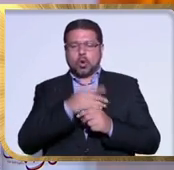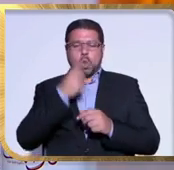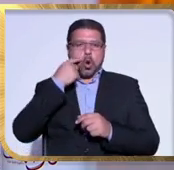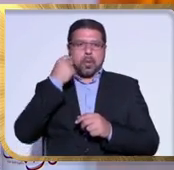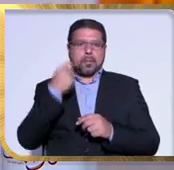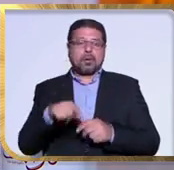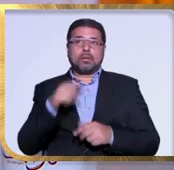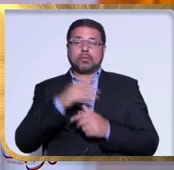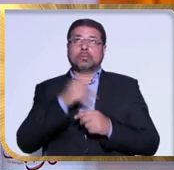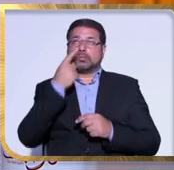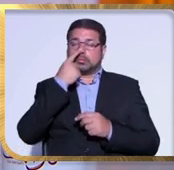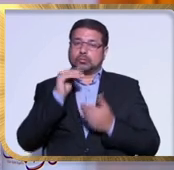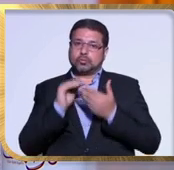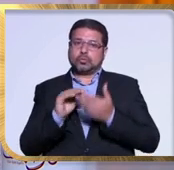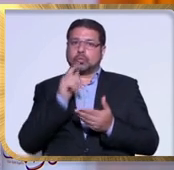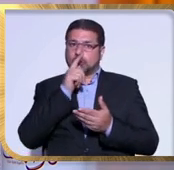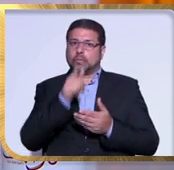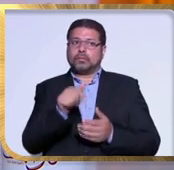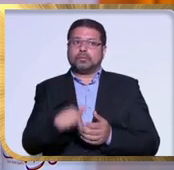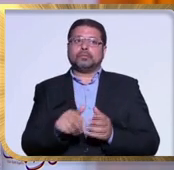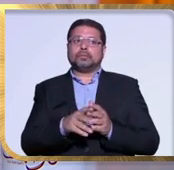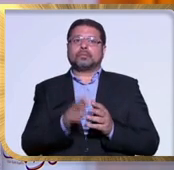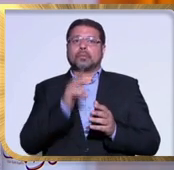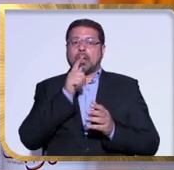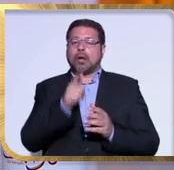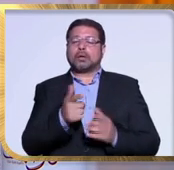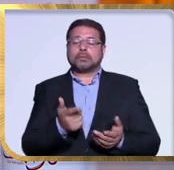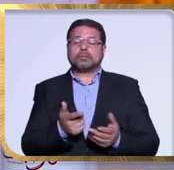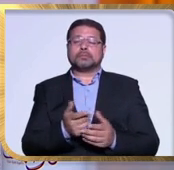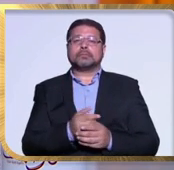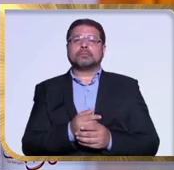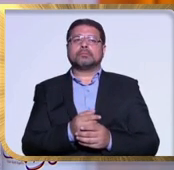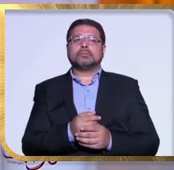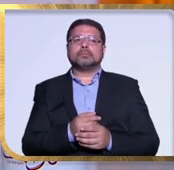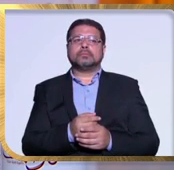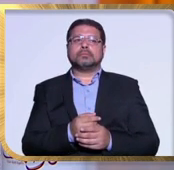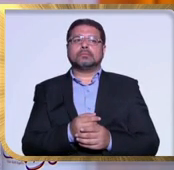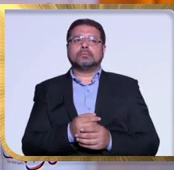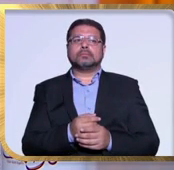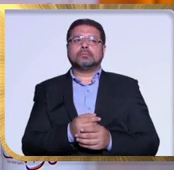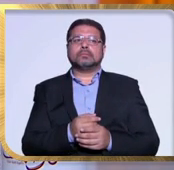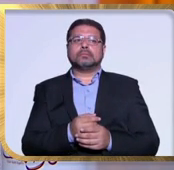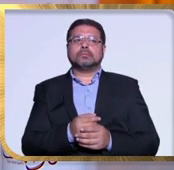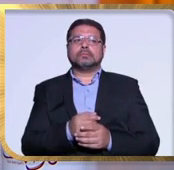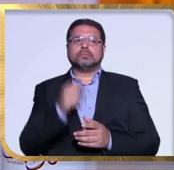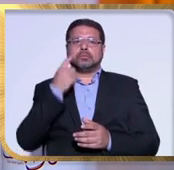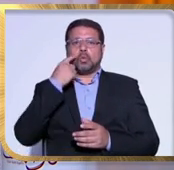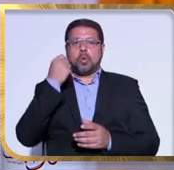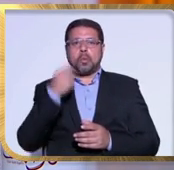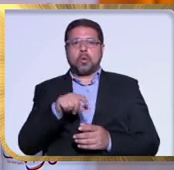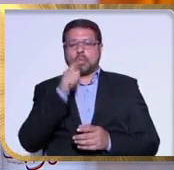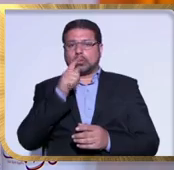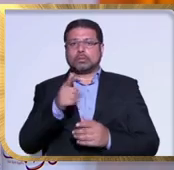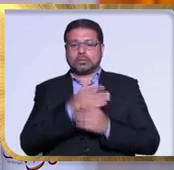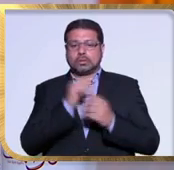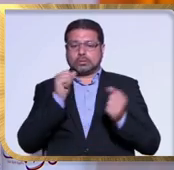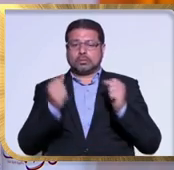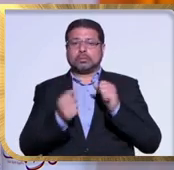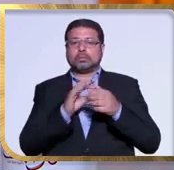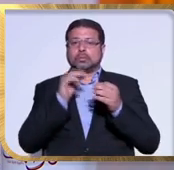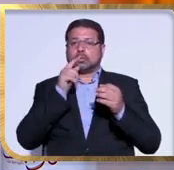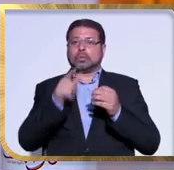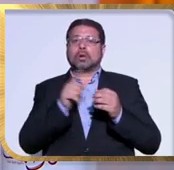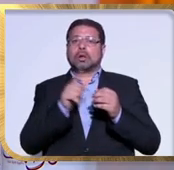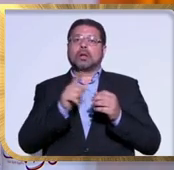بن الخطاب رضي الله تعالى عنه انه قال سيدنا عمر بياس لمساله